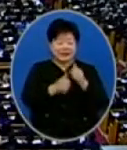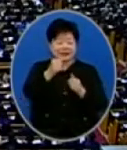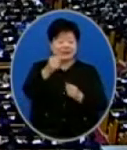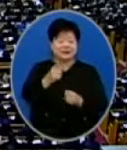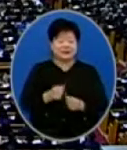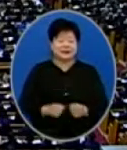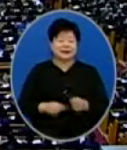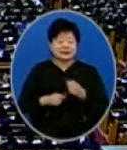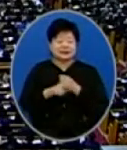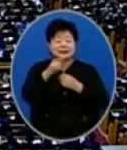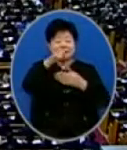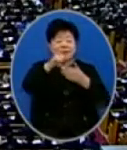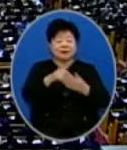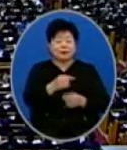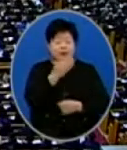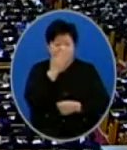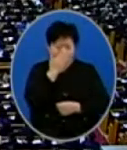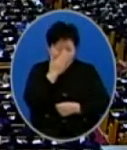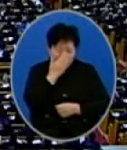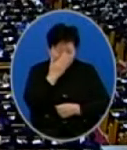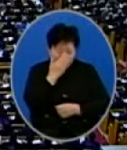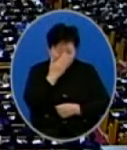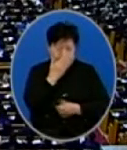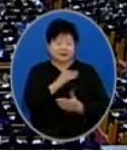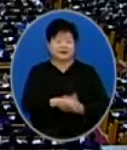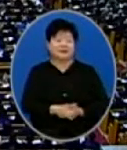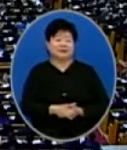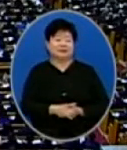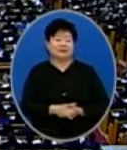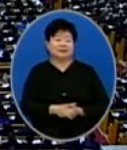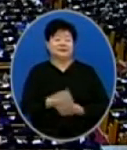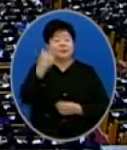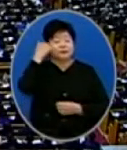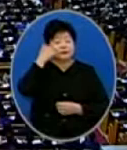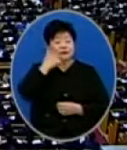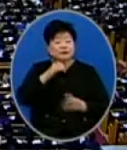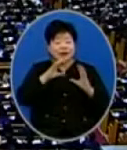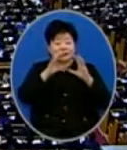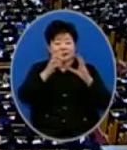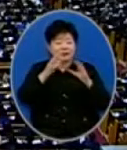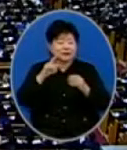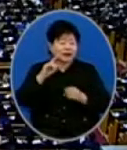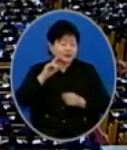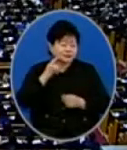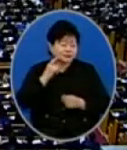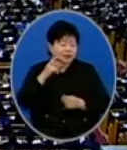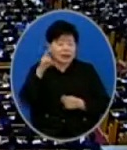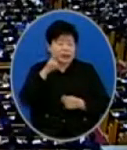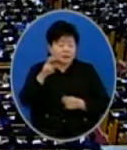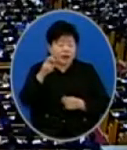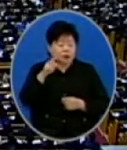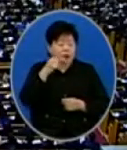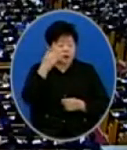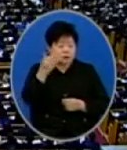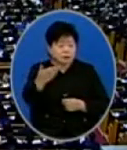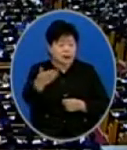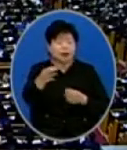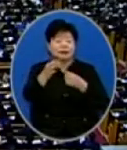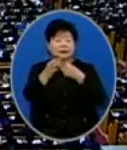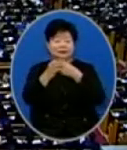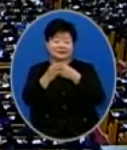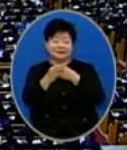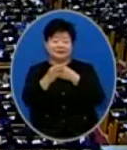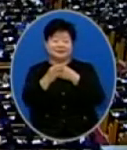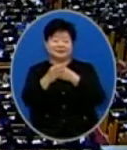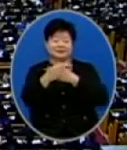하나님의 섭리 앞에 겸허해질 수밖에 없습니다 만약 누군가 세상에서 가장 아름다운 음악이 무엇이냐고 묻는다면